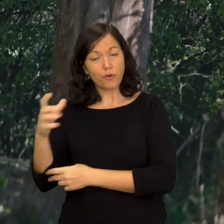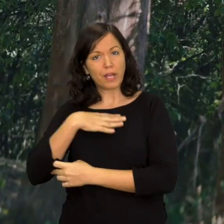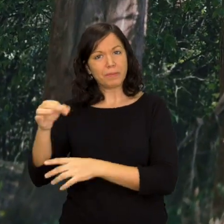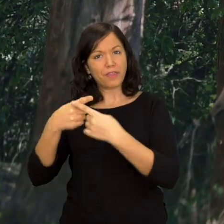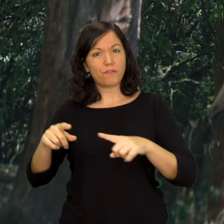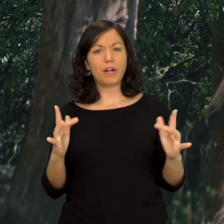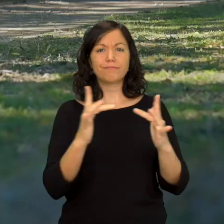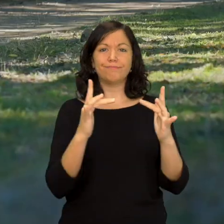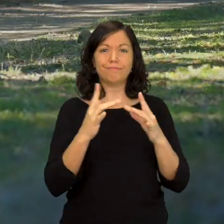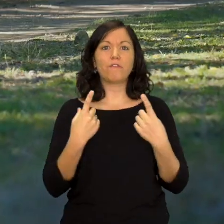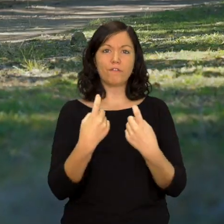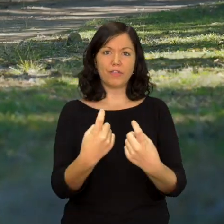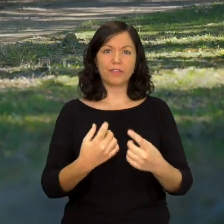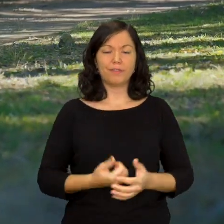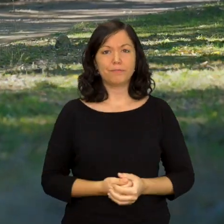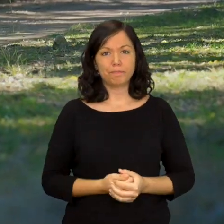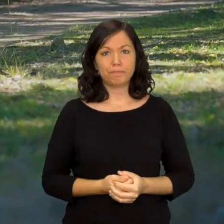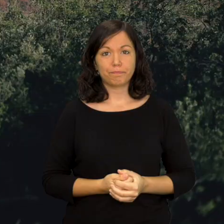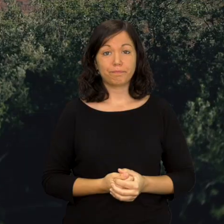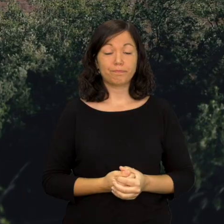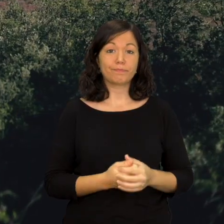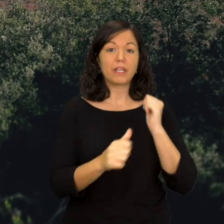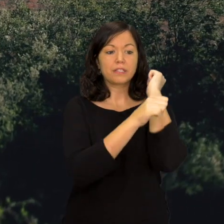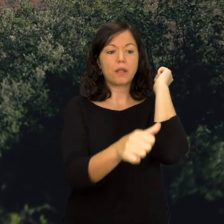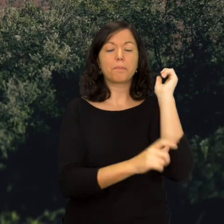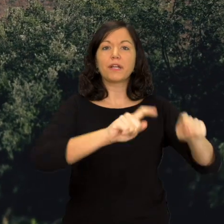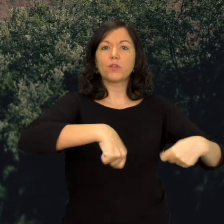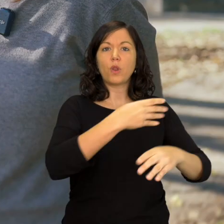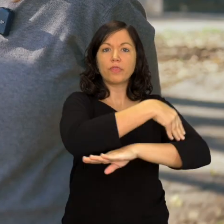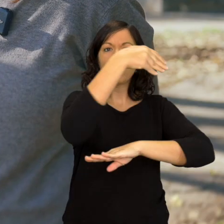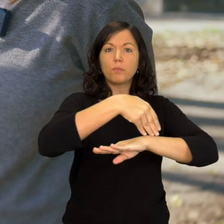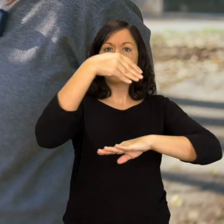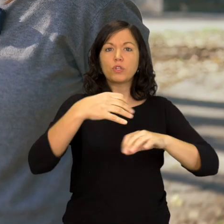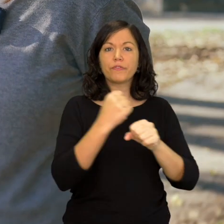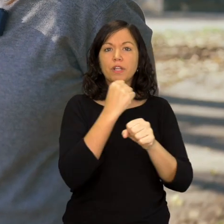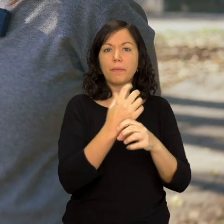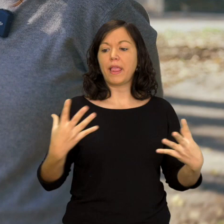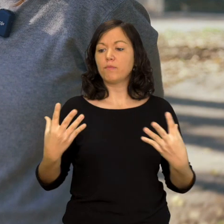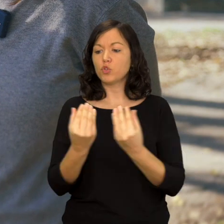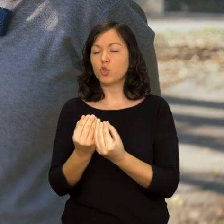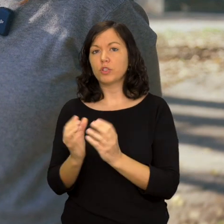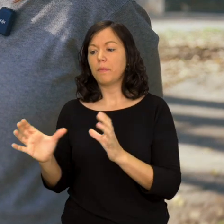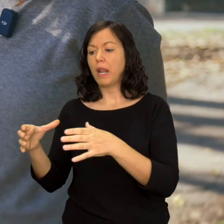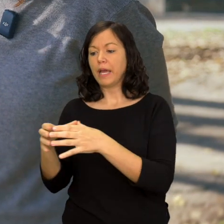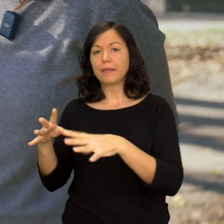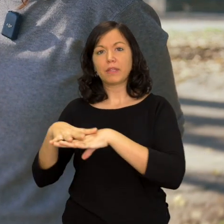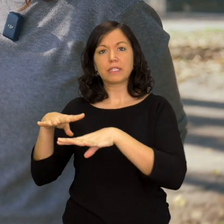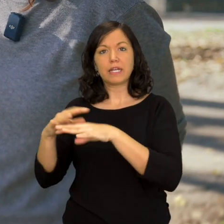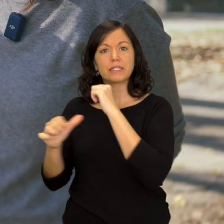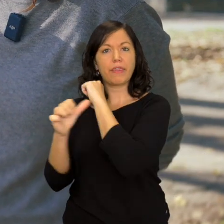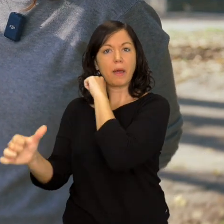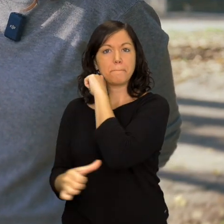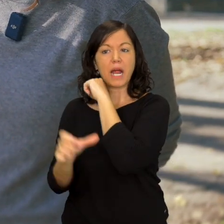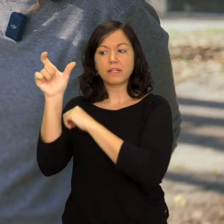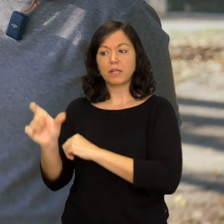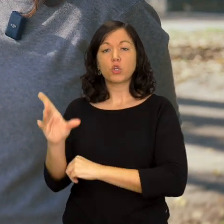diferents capacitats. Des del Parc Natural del Montseny treballem colze a colze amb l'equip de la xarxa